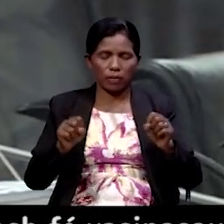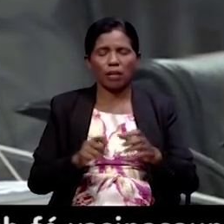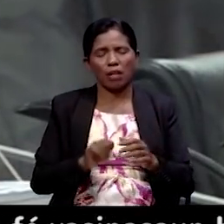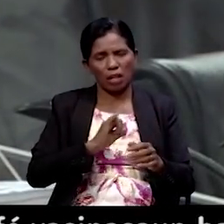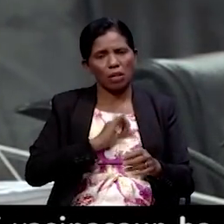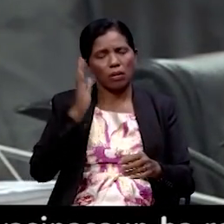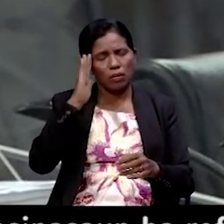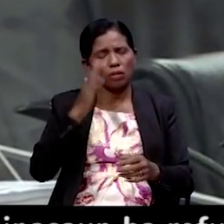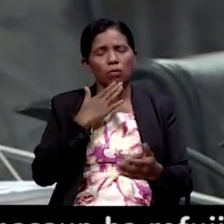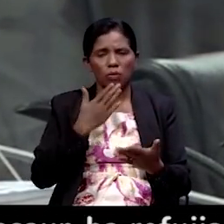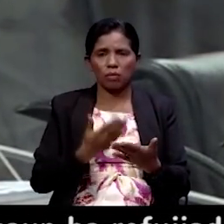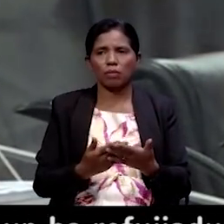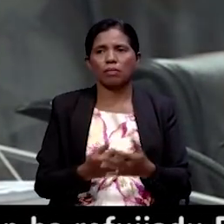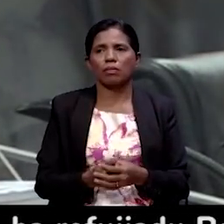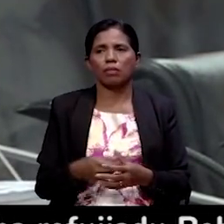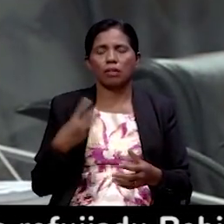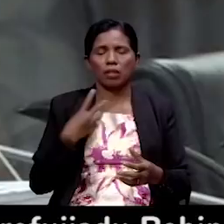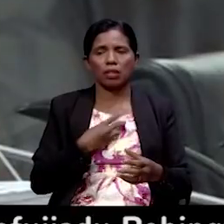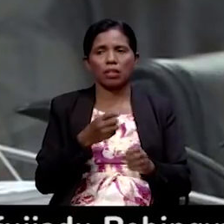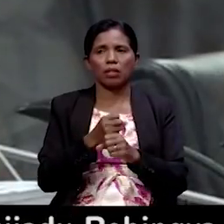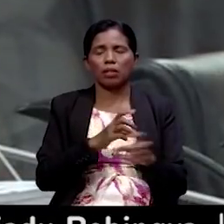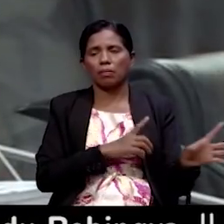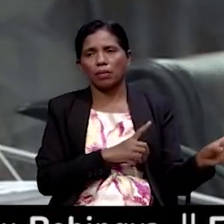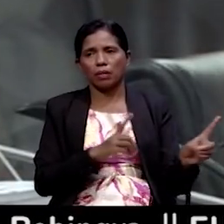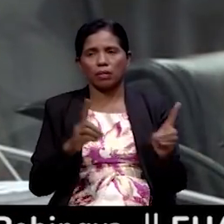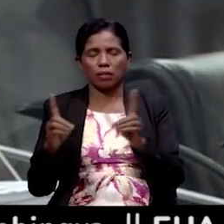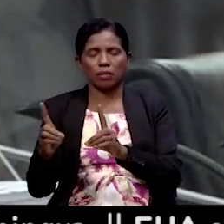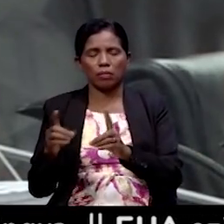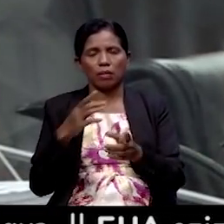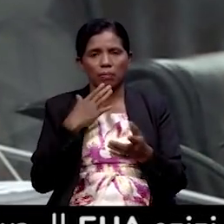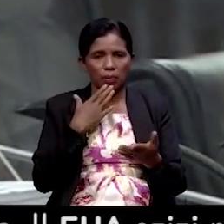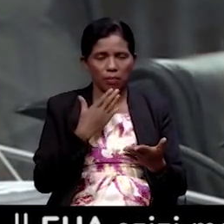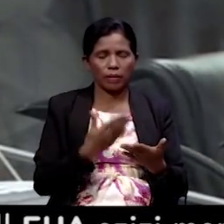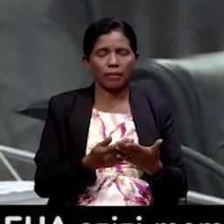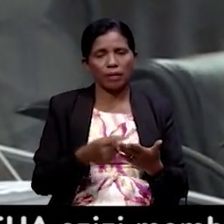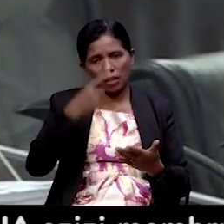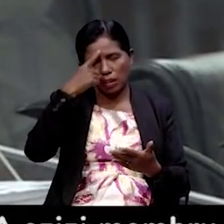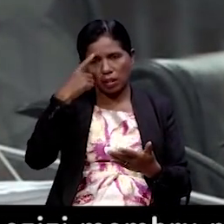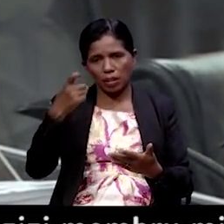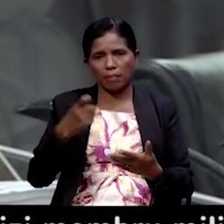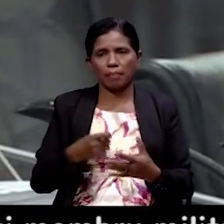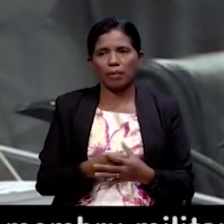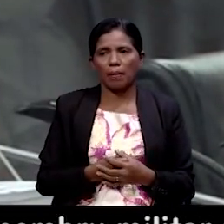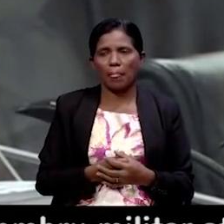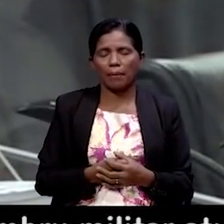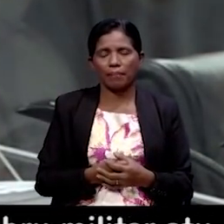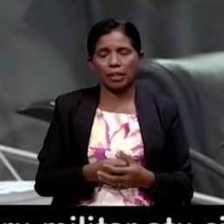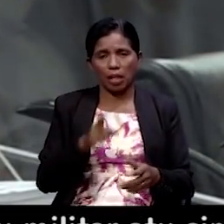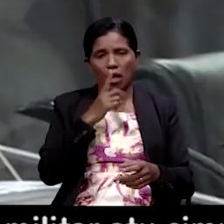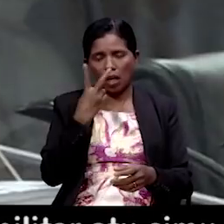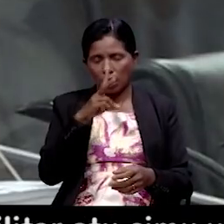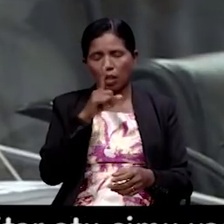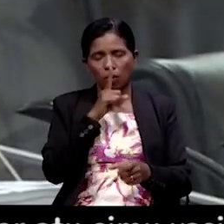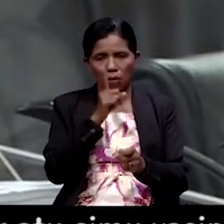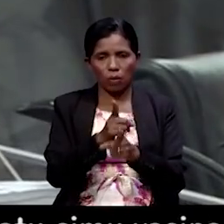parece di ekliu ita halo implementasyon neve ke selektivu tamba na realidade mayoria